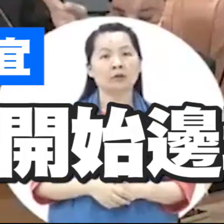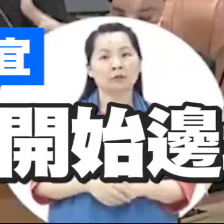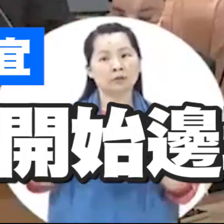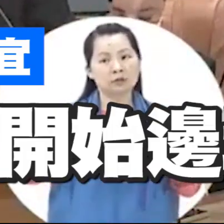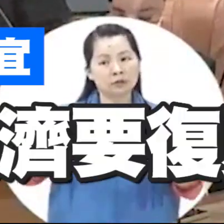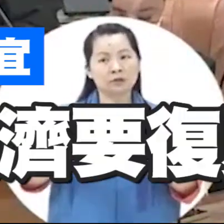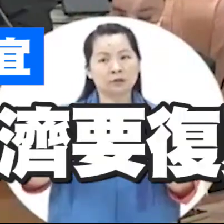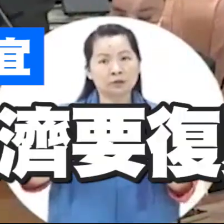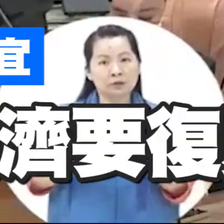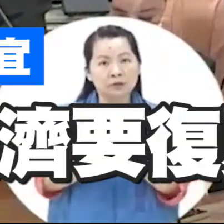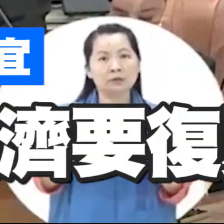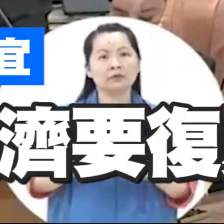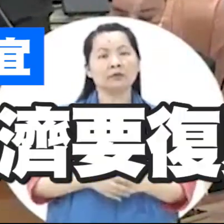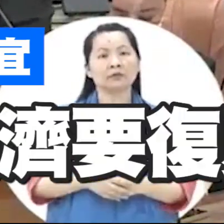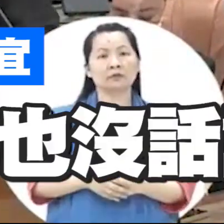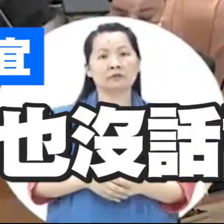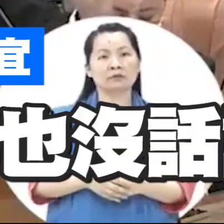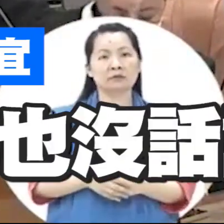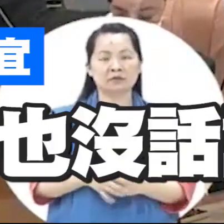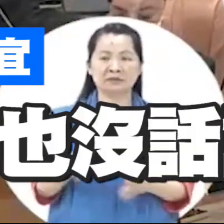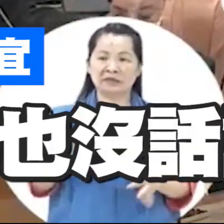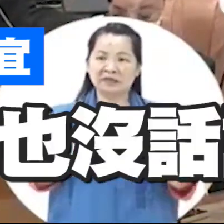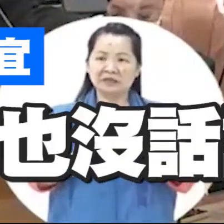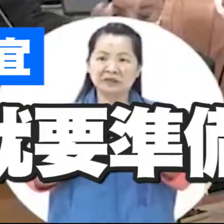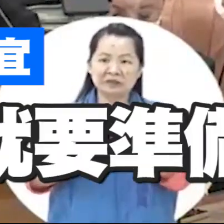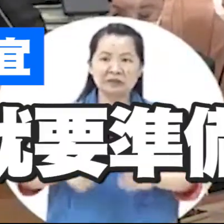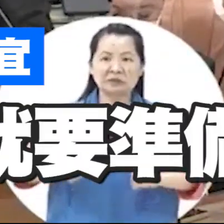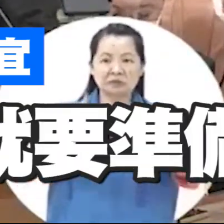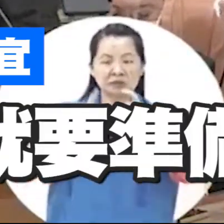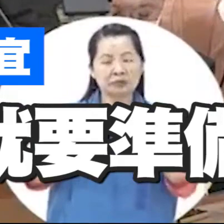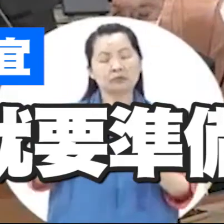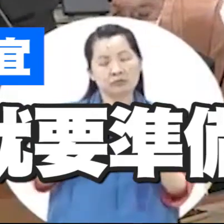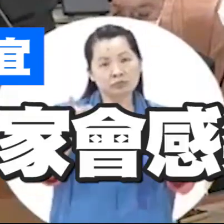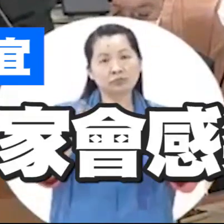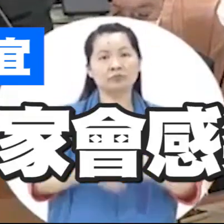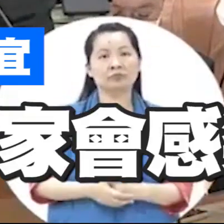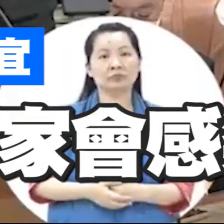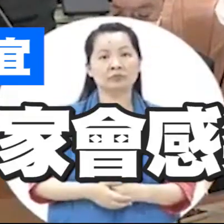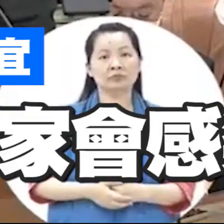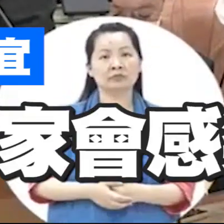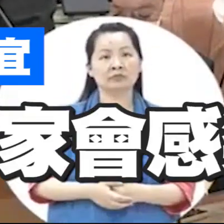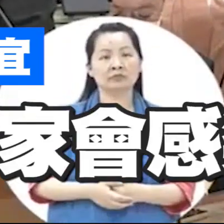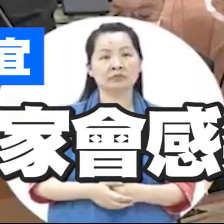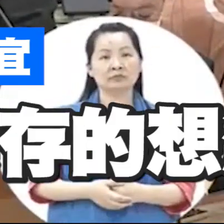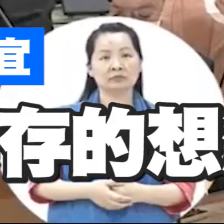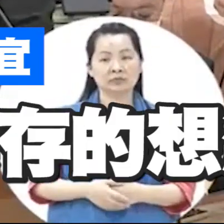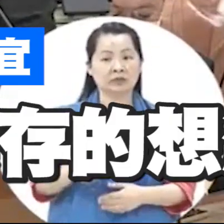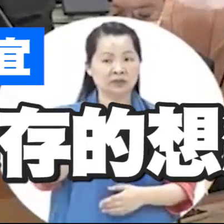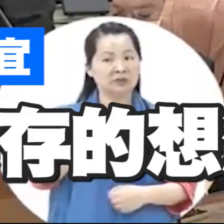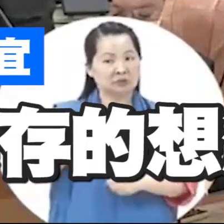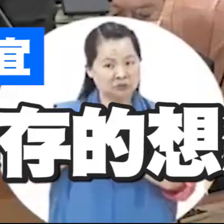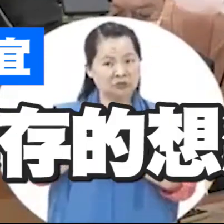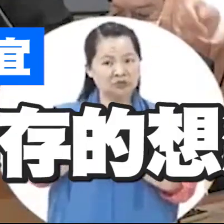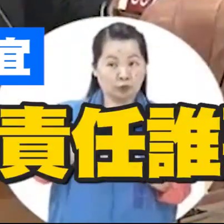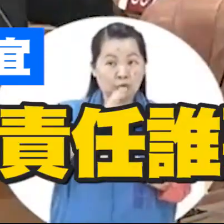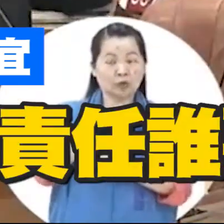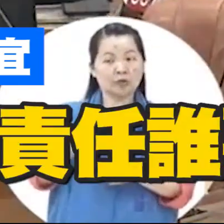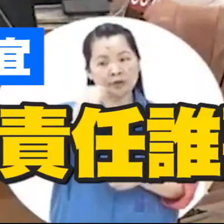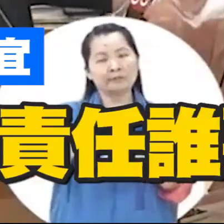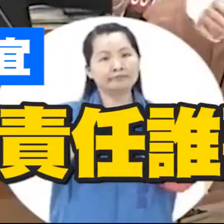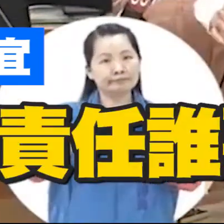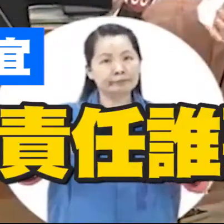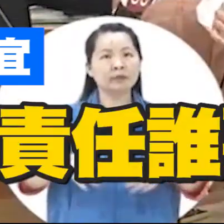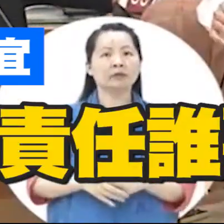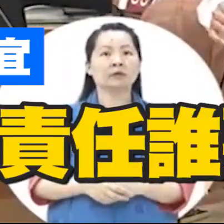讲边境开放，经济要复苏，啊，我也嘛无话讲，啊，你着准备内底爱，大家要有感染的，即、這个讲出来是 嘛？ 啊，这个